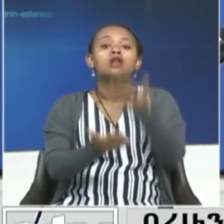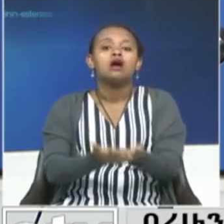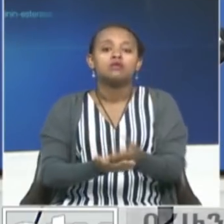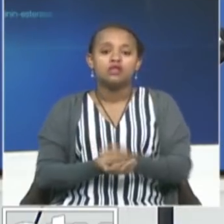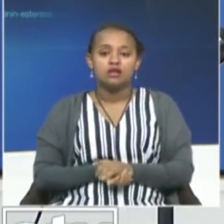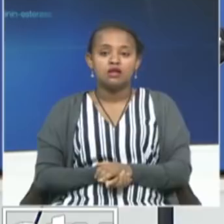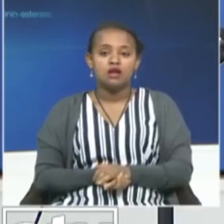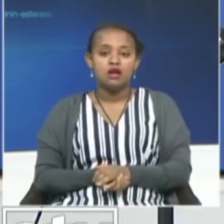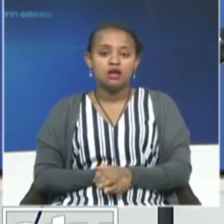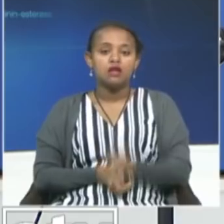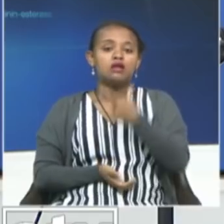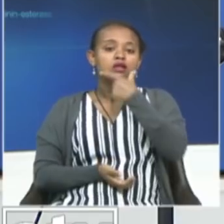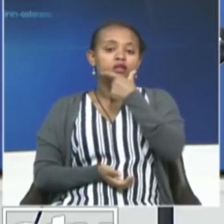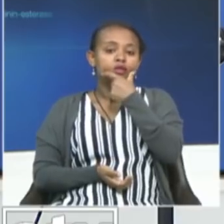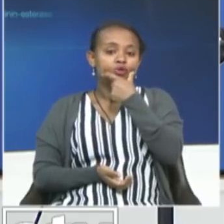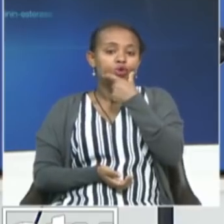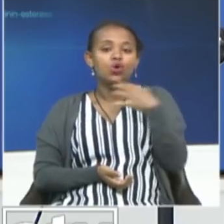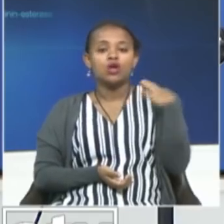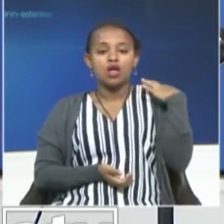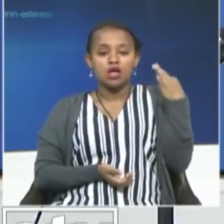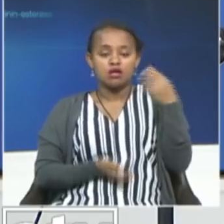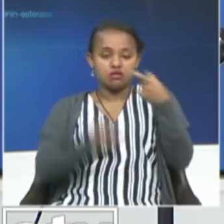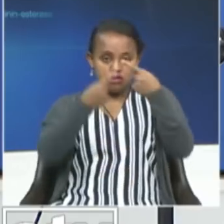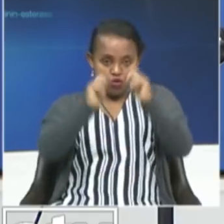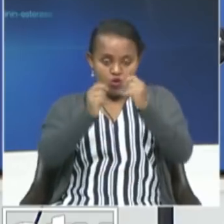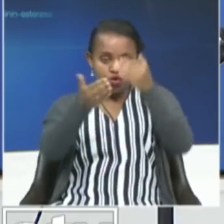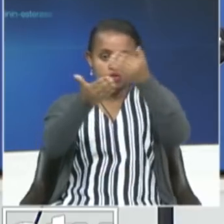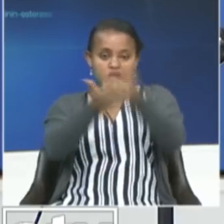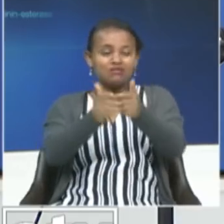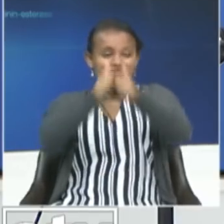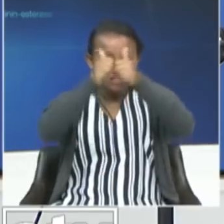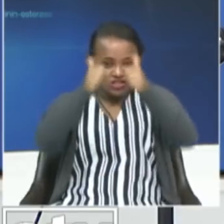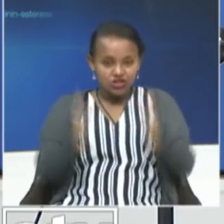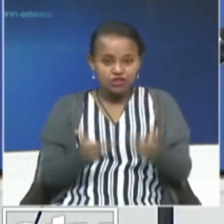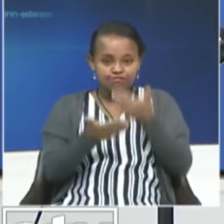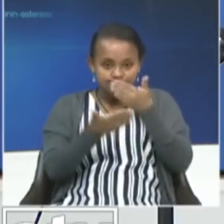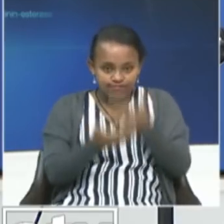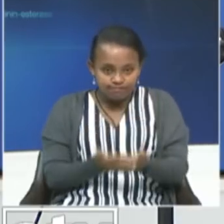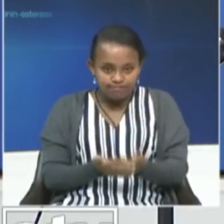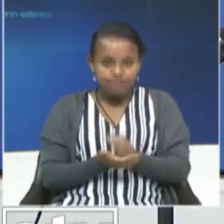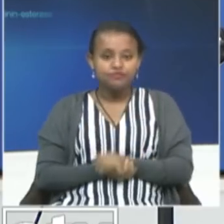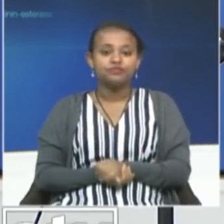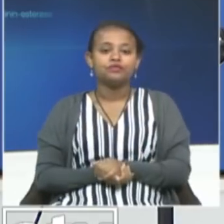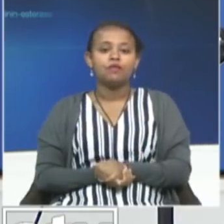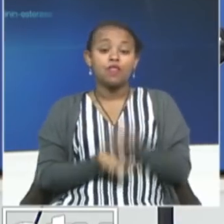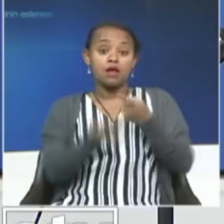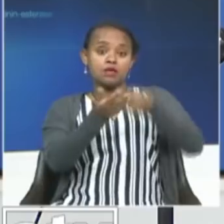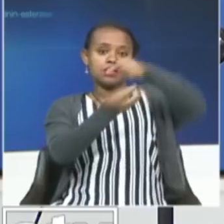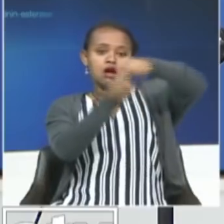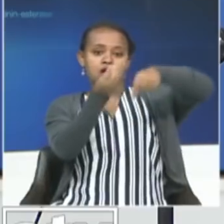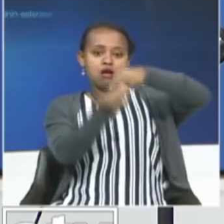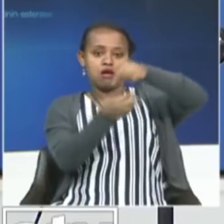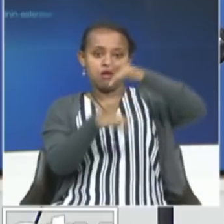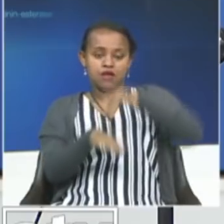እናመሰግናለን። ተዝብቶን የግል ተሞክሮን ስላቀረቡልን እጅግ እናመሰግናለን። እንግዲህ በዛው አካባቢ